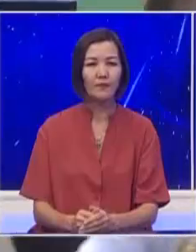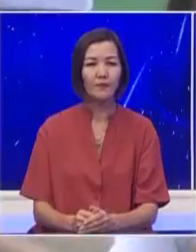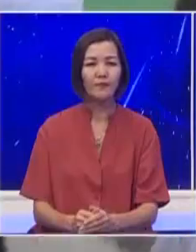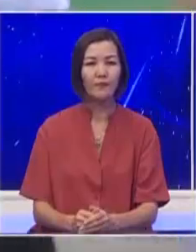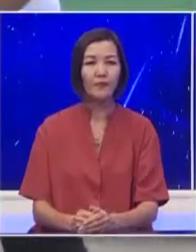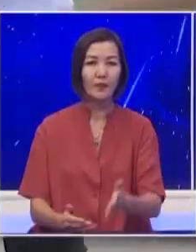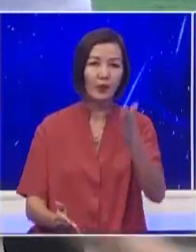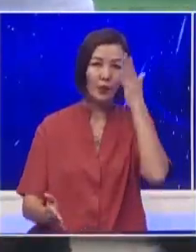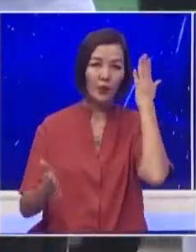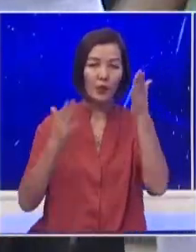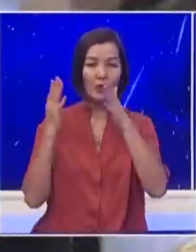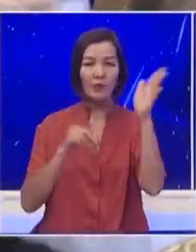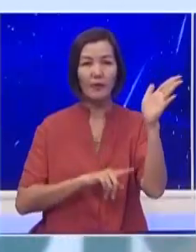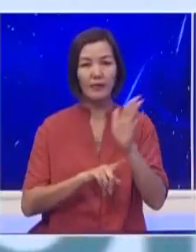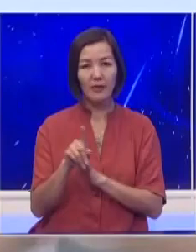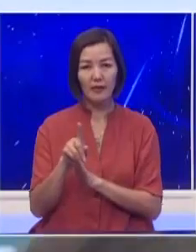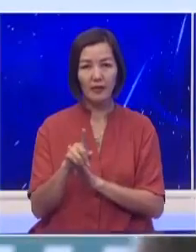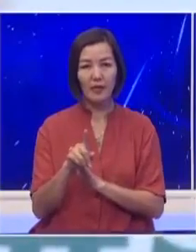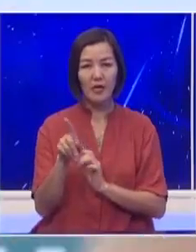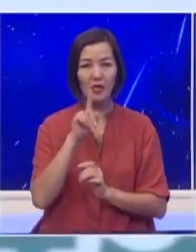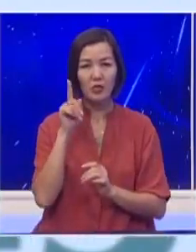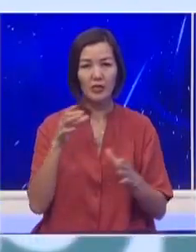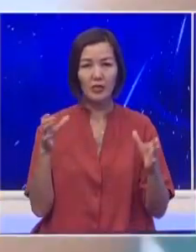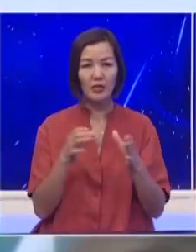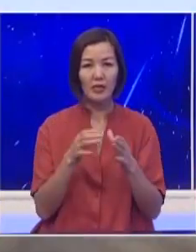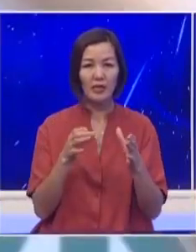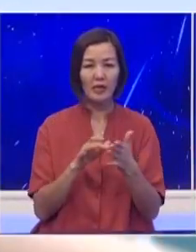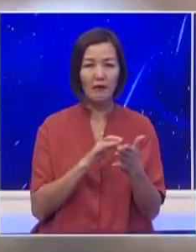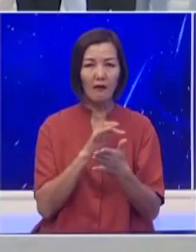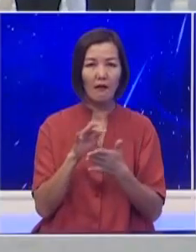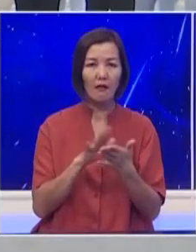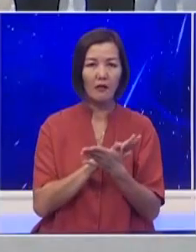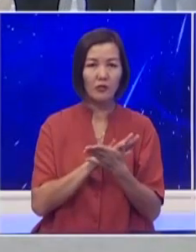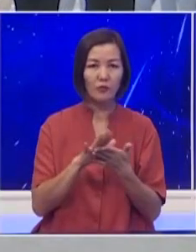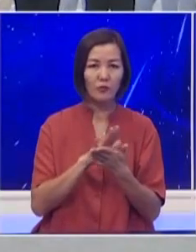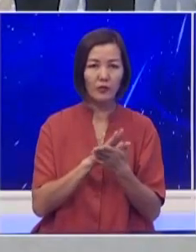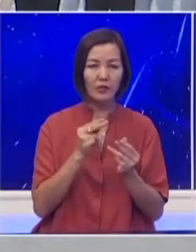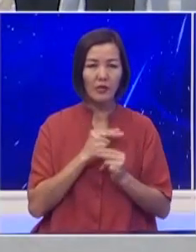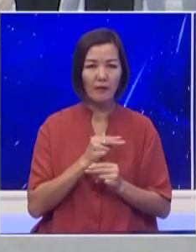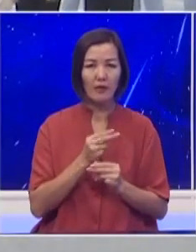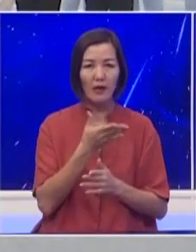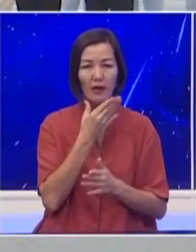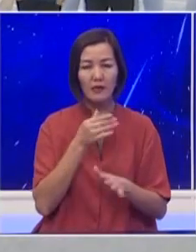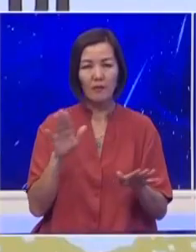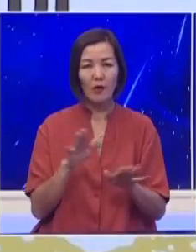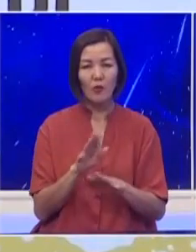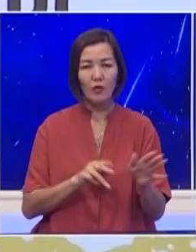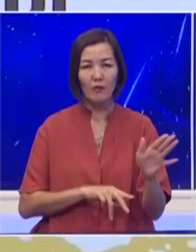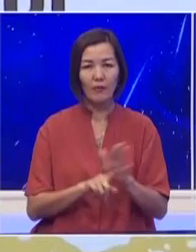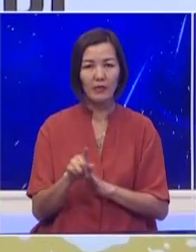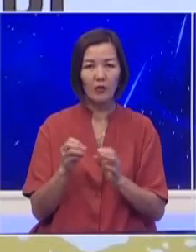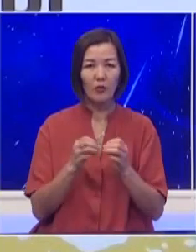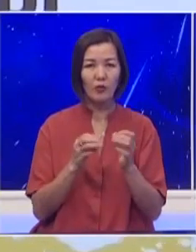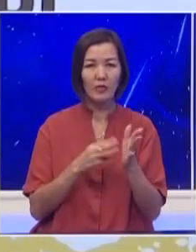Көңілді басталғаны сөнімді болады. Жасыл ел жасағы қалалық жағалаудағы тазалық жұмыстарын әдемі әуенмен бастады. Бұл жасақтың